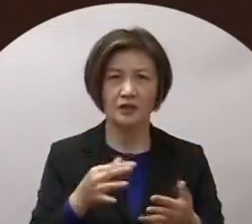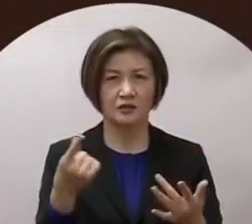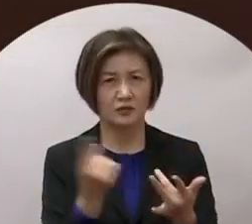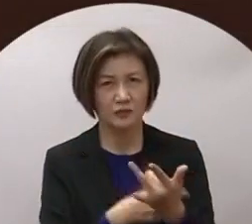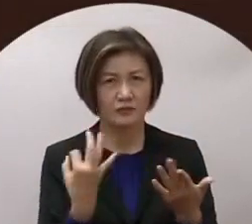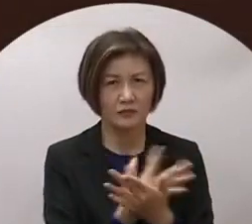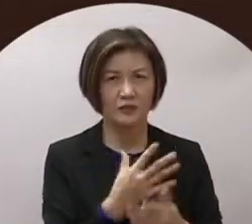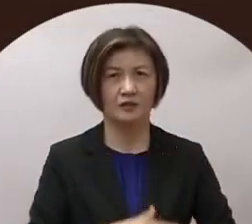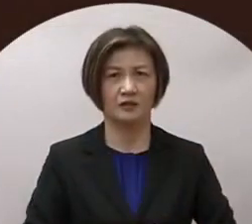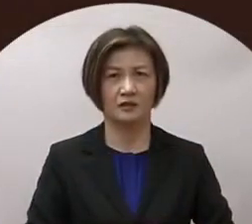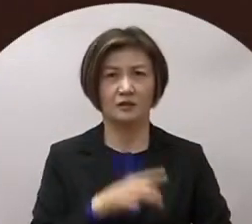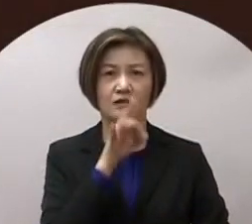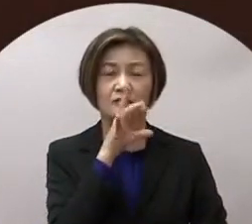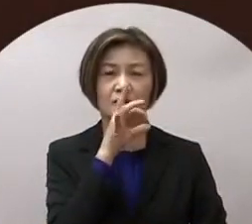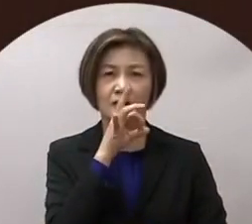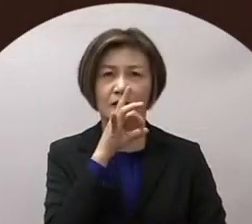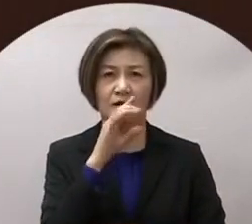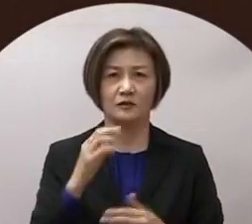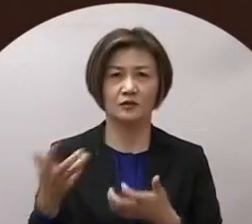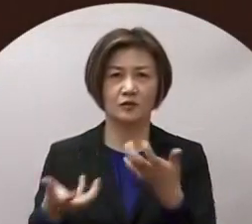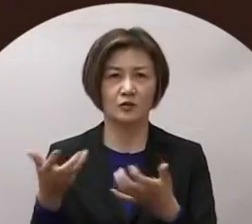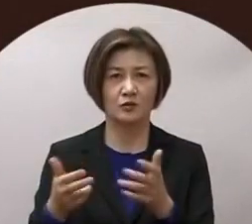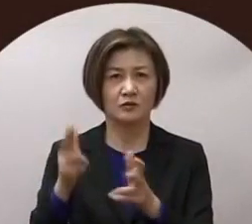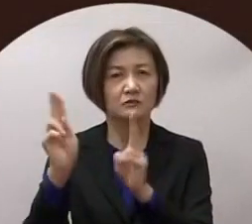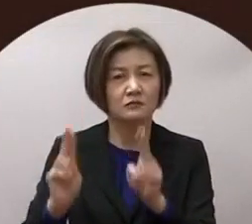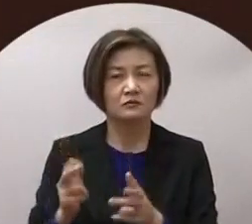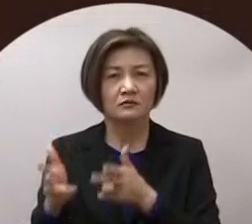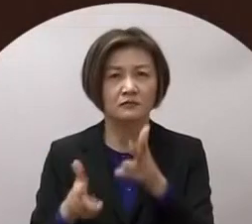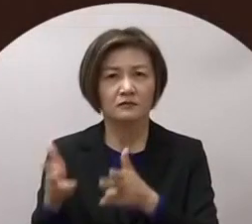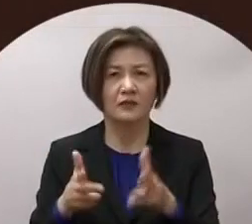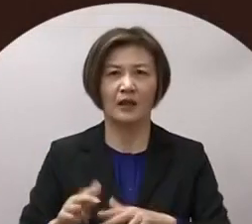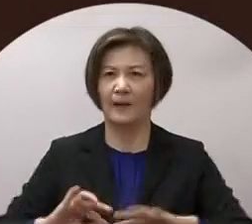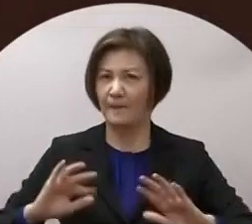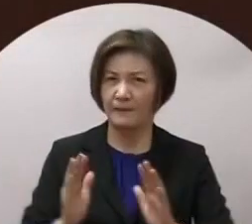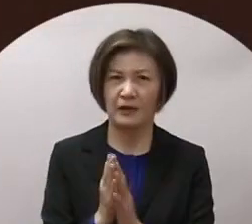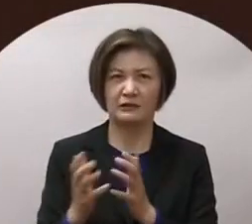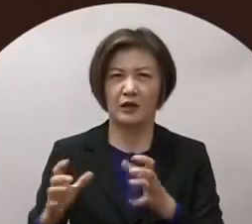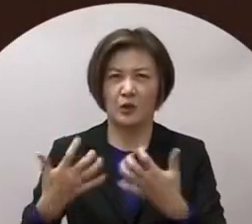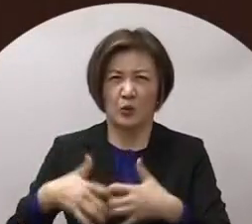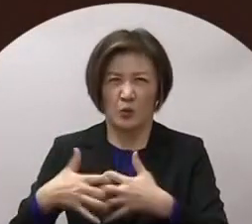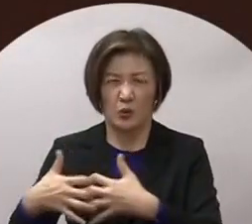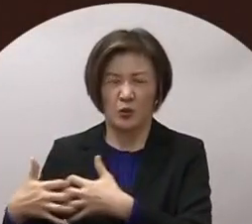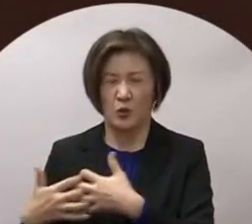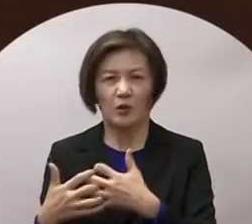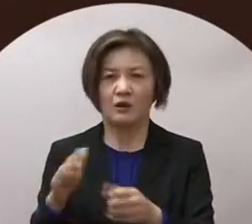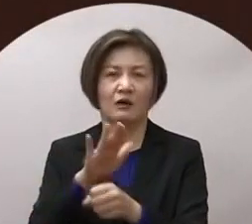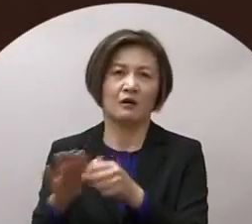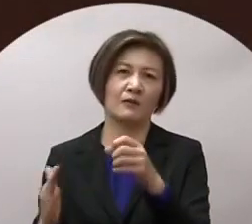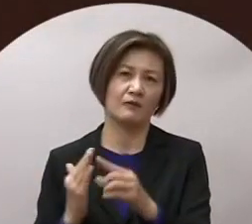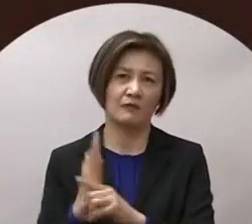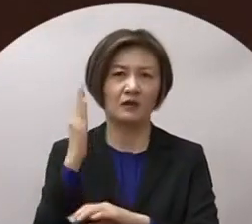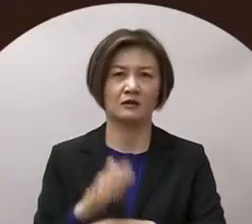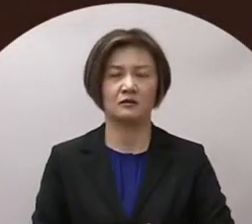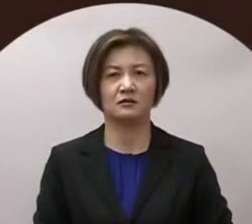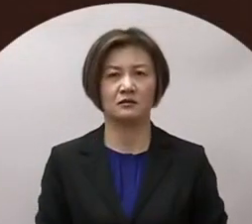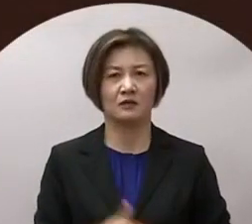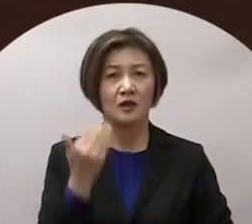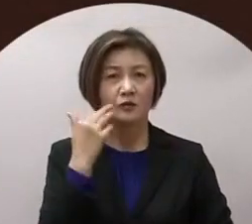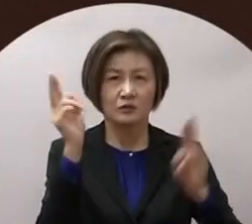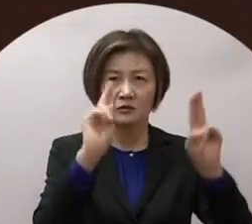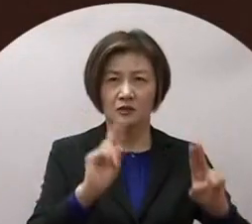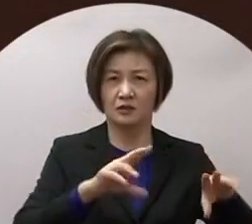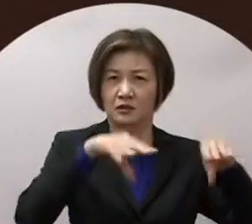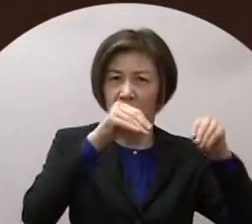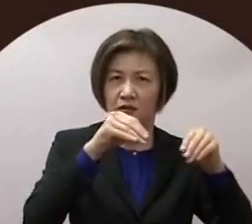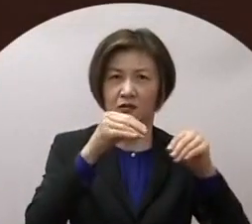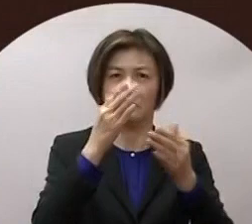口，中火的发电就于基于满载。如果停电跳电的问题没有办法